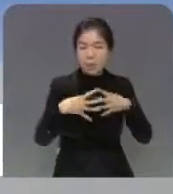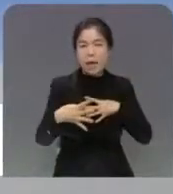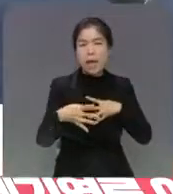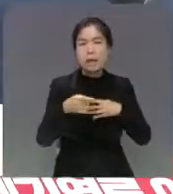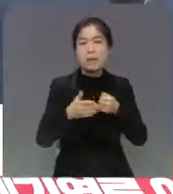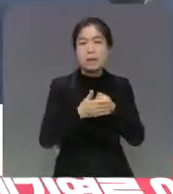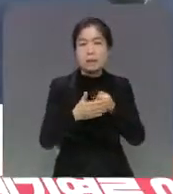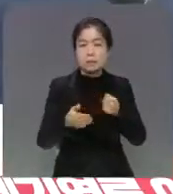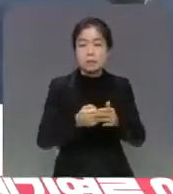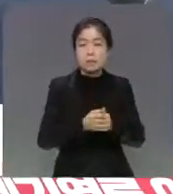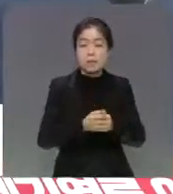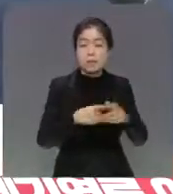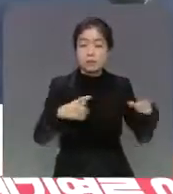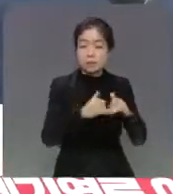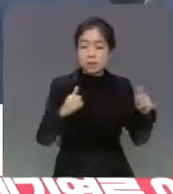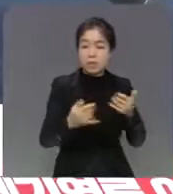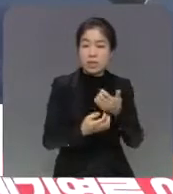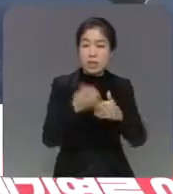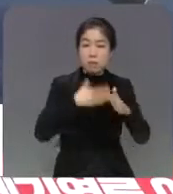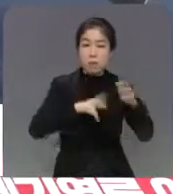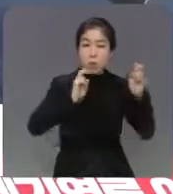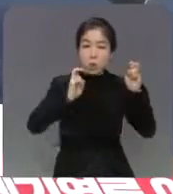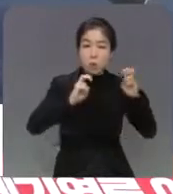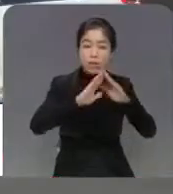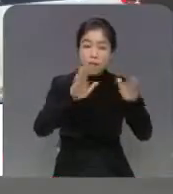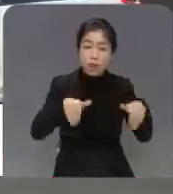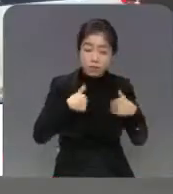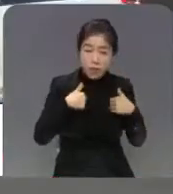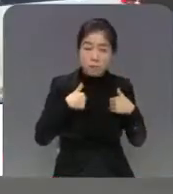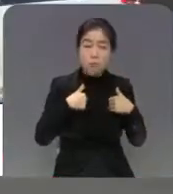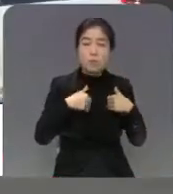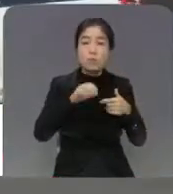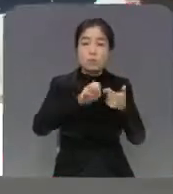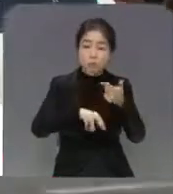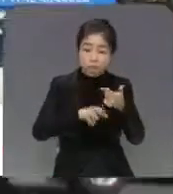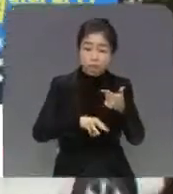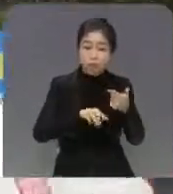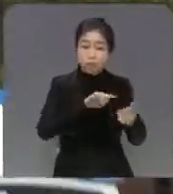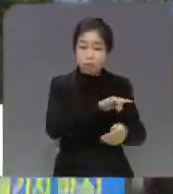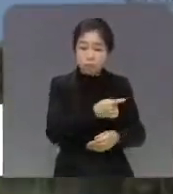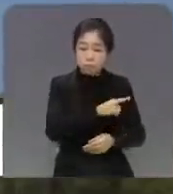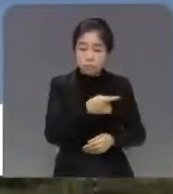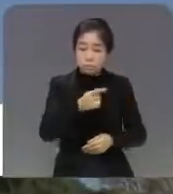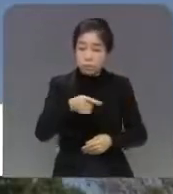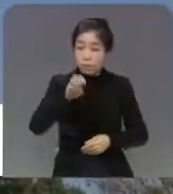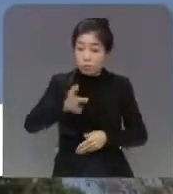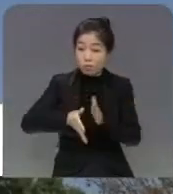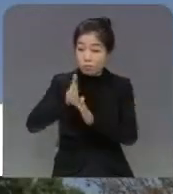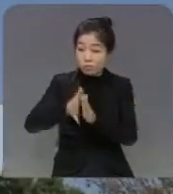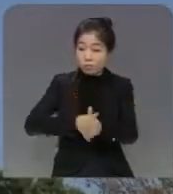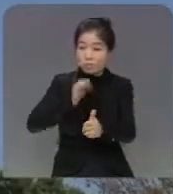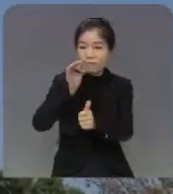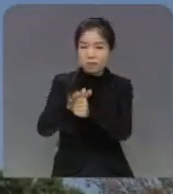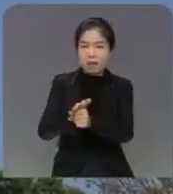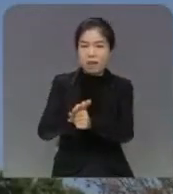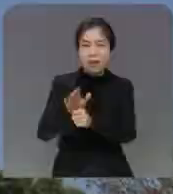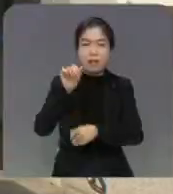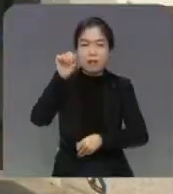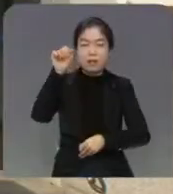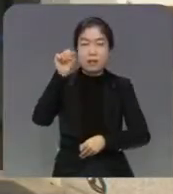결렬되면서 주민들이 남방공사와 전남도, 나주시에 이어 광주시에도 책임 촉구에 나선